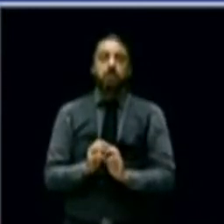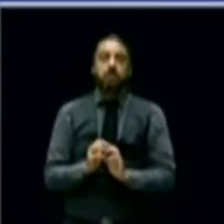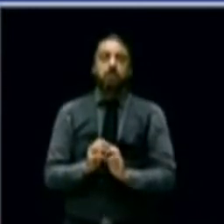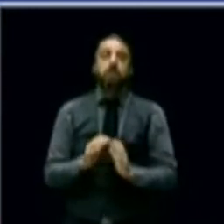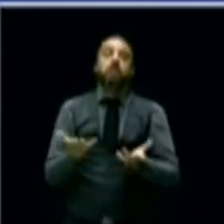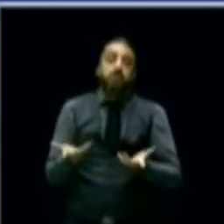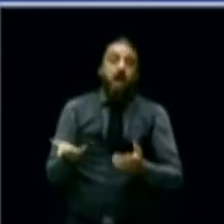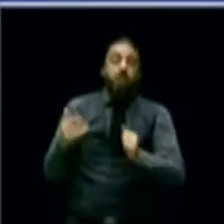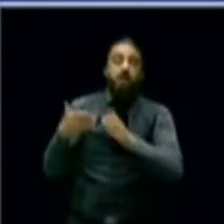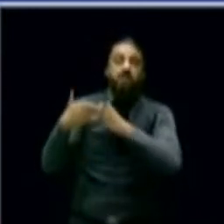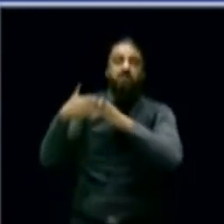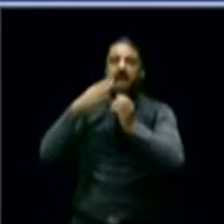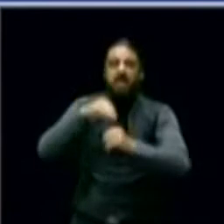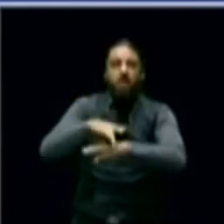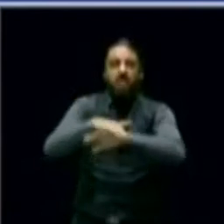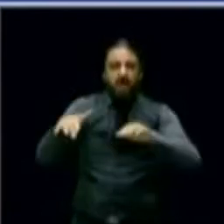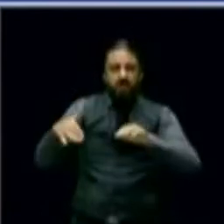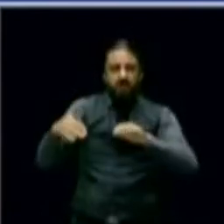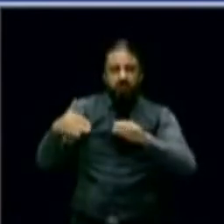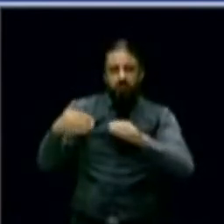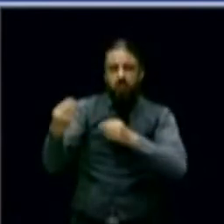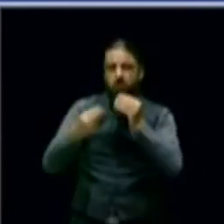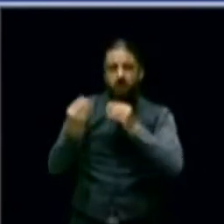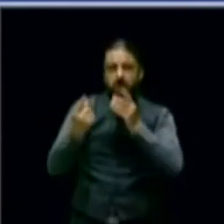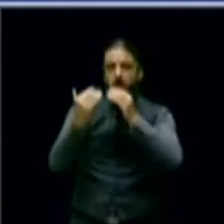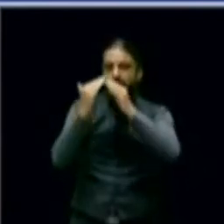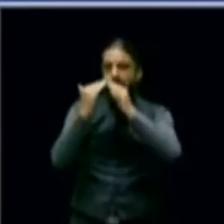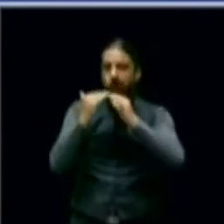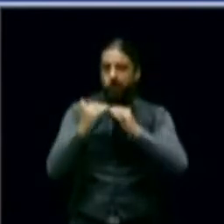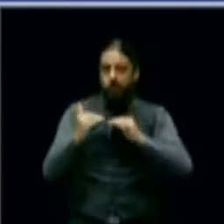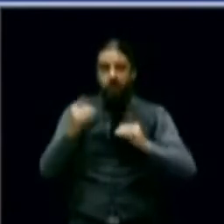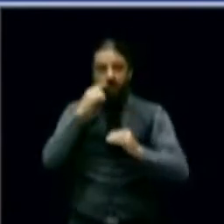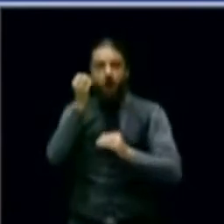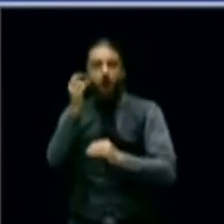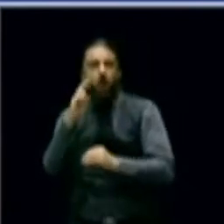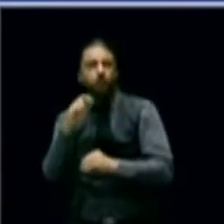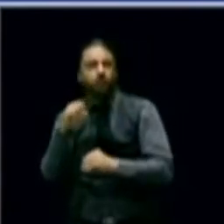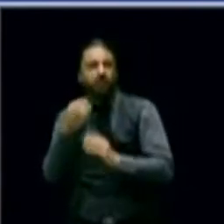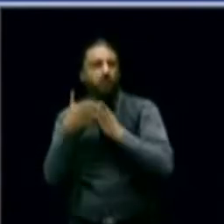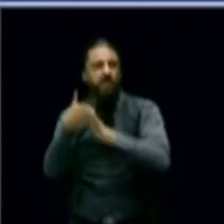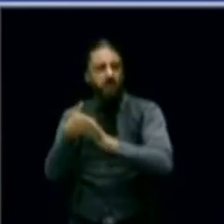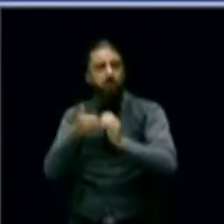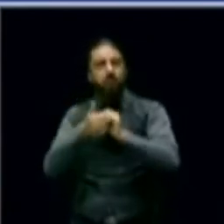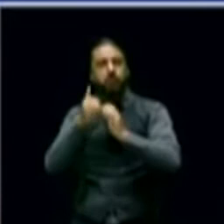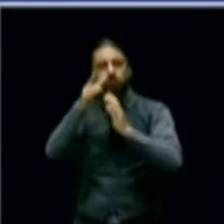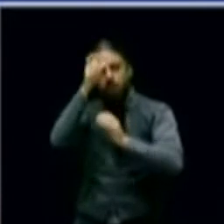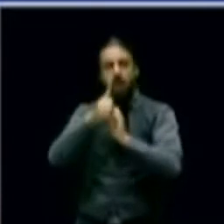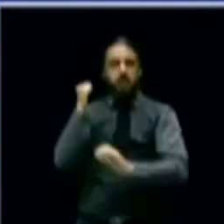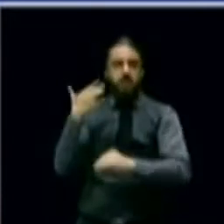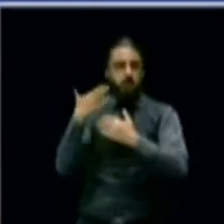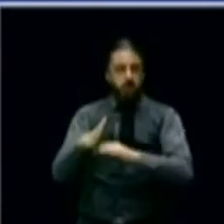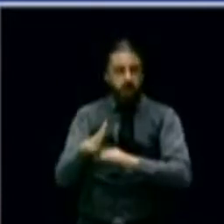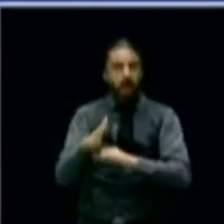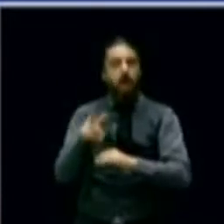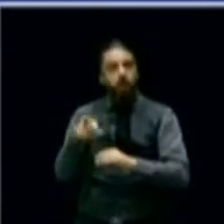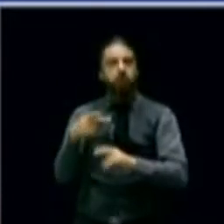εφόσον η αποκλιμάκωση την οποία υποδηλώνει η επιστροφή του Ορούτς Ρέις στο λιμάνι της Ατάλειας έχει μία συνέχεια,